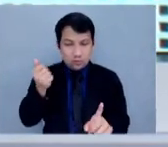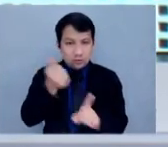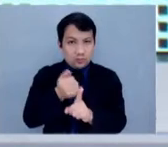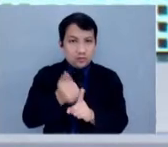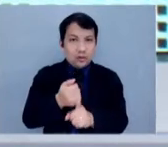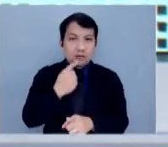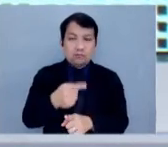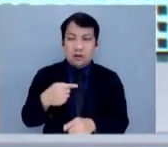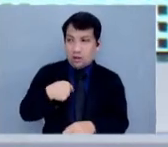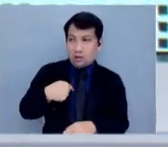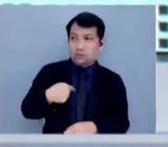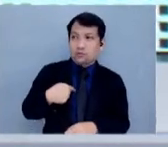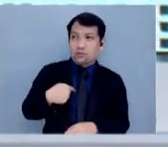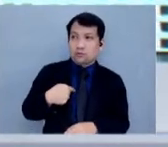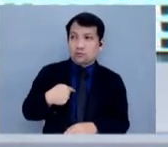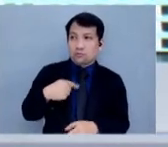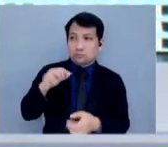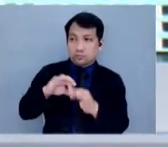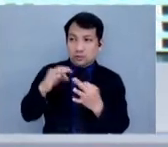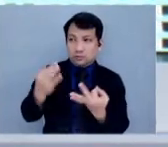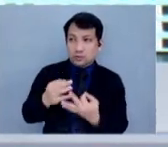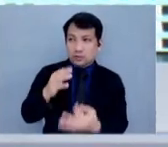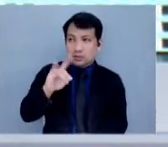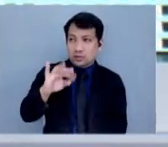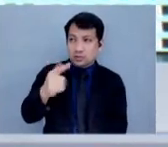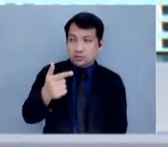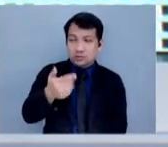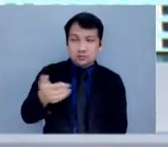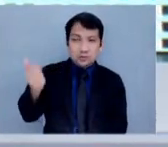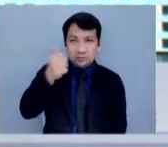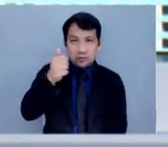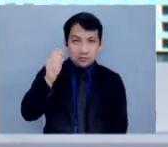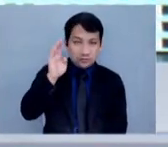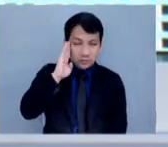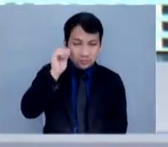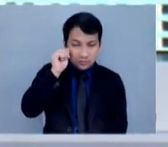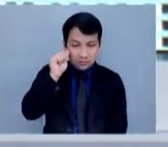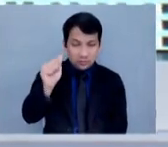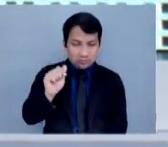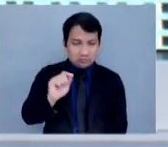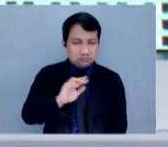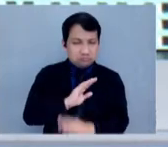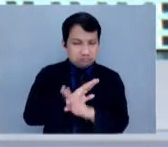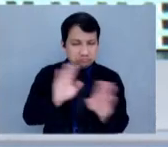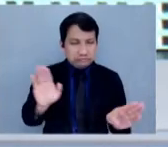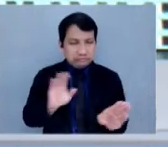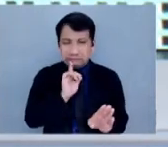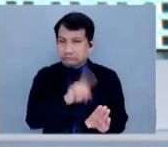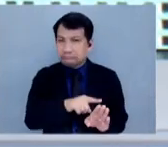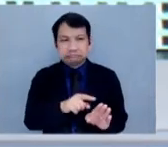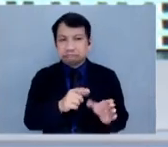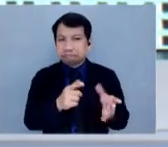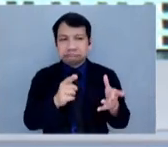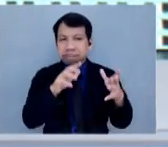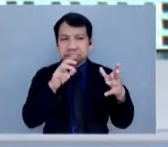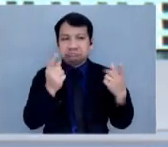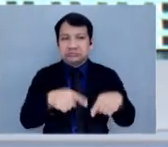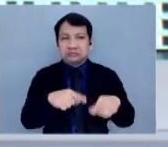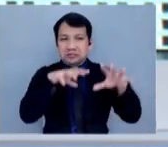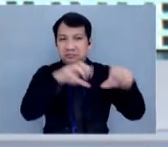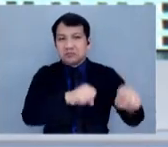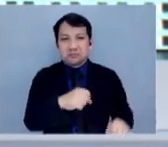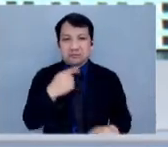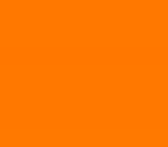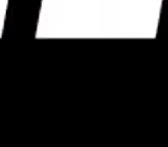nagpakilalang kamag-anak daw siya ni DILG Secretary Benhur Abalos. Pero hindi yan bumenta. Nasa frontline ng balitang yan si